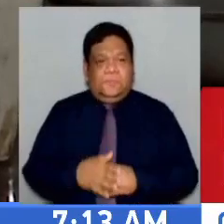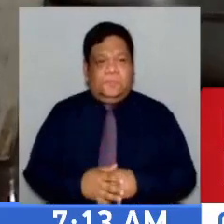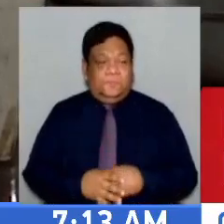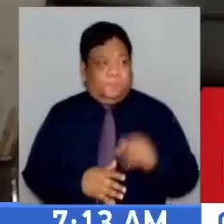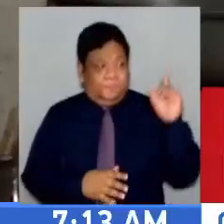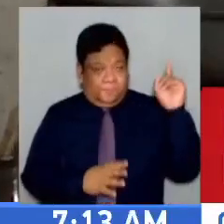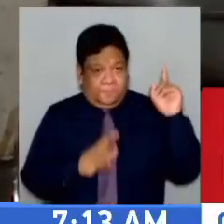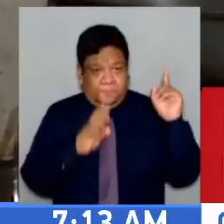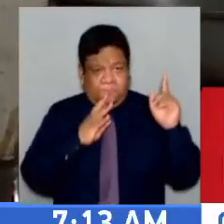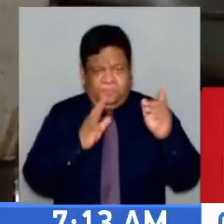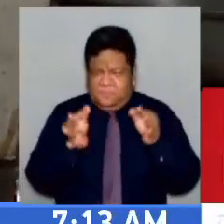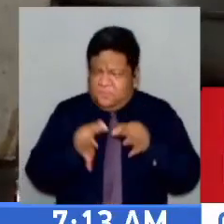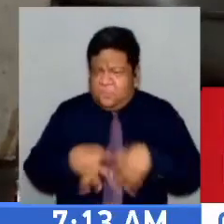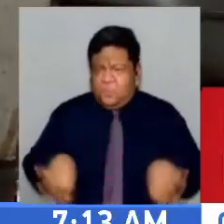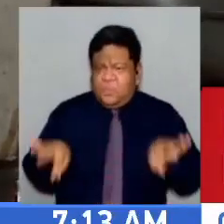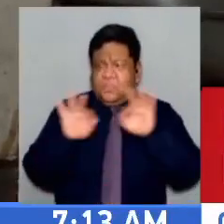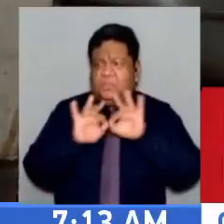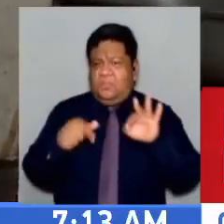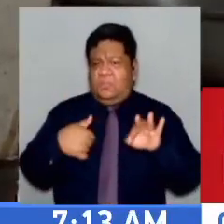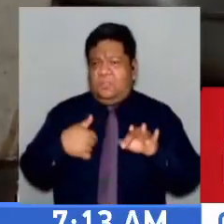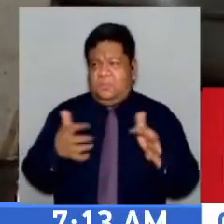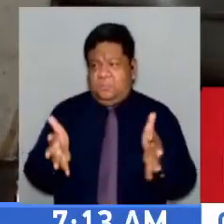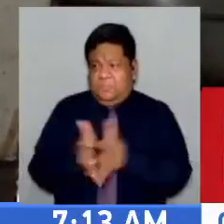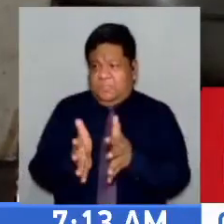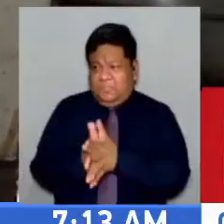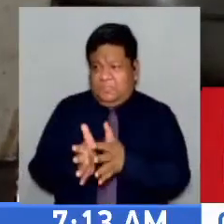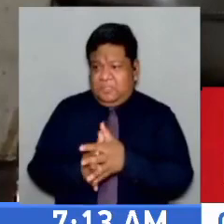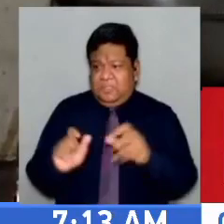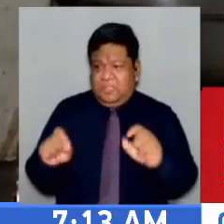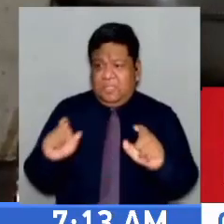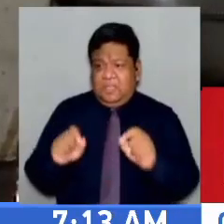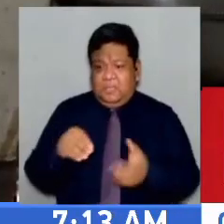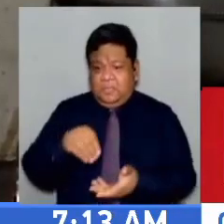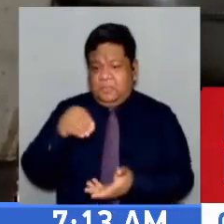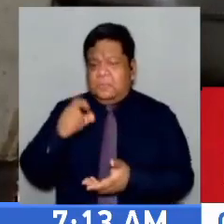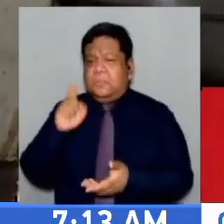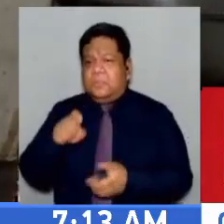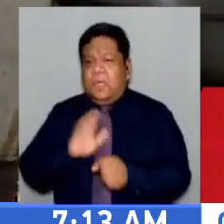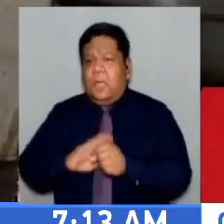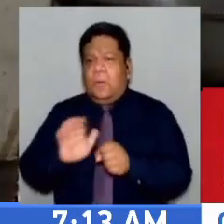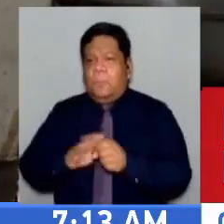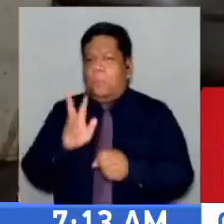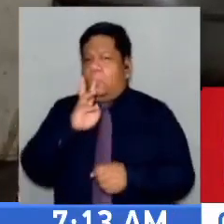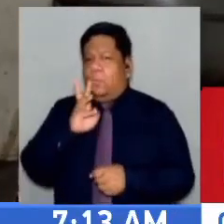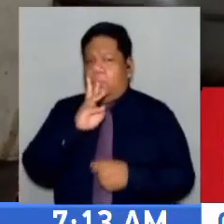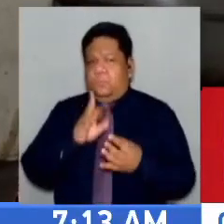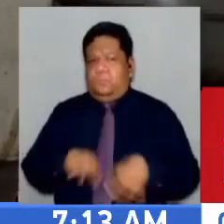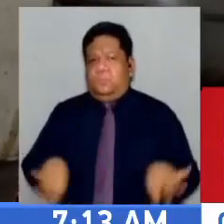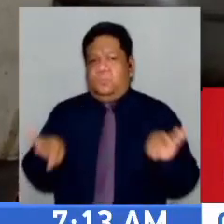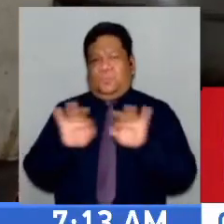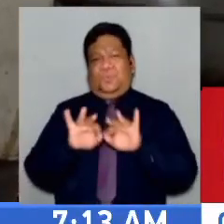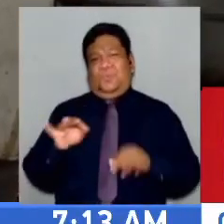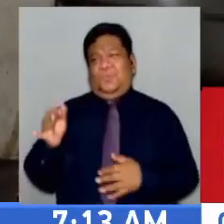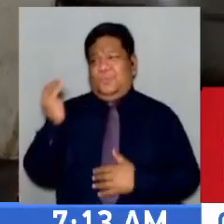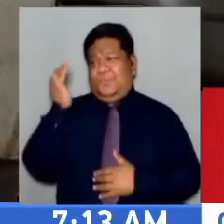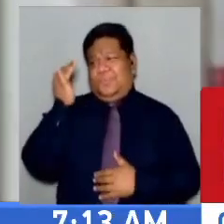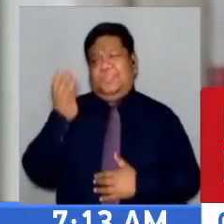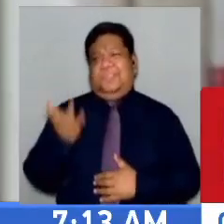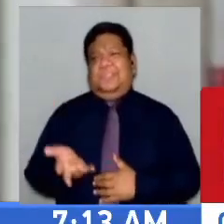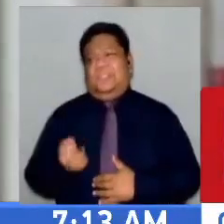hanap buhay, yung enough yung supply ng tubig. Kasi hindi, doon tayo nagre-rely ng